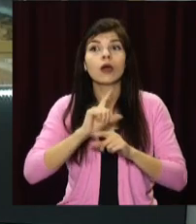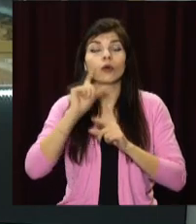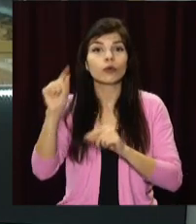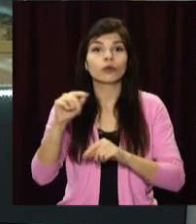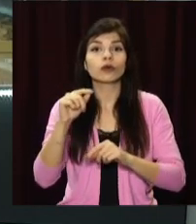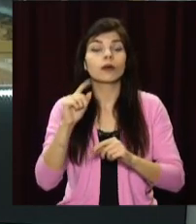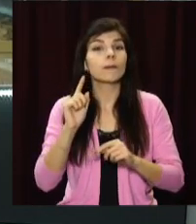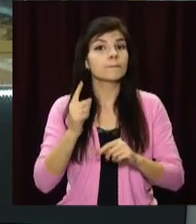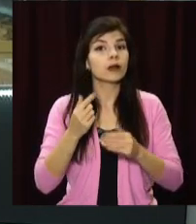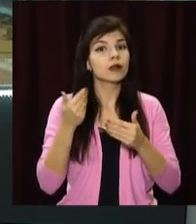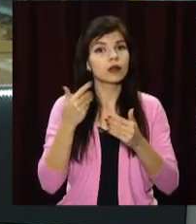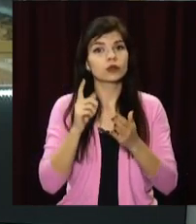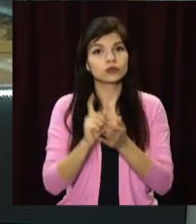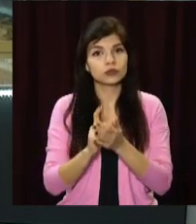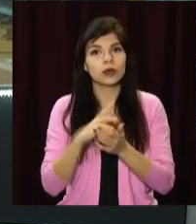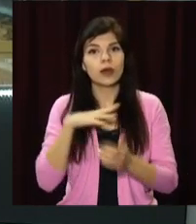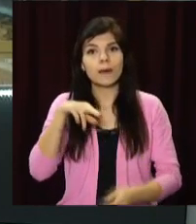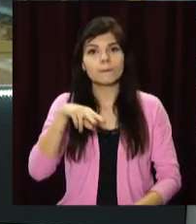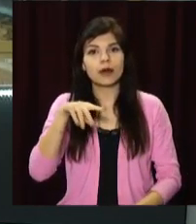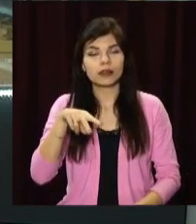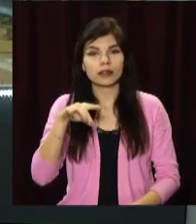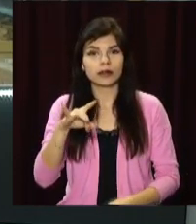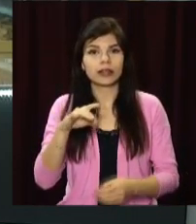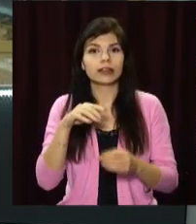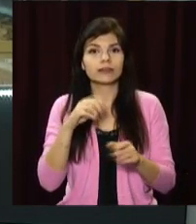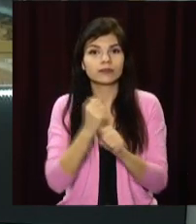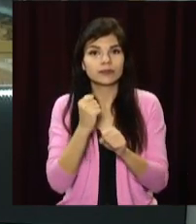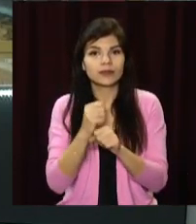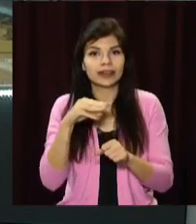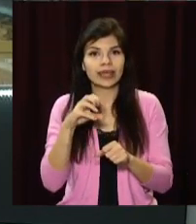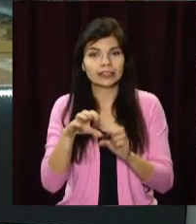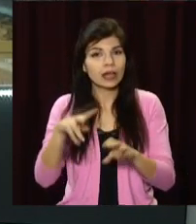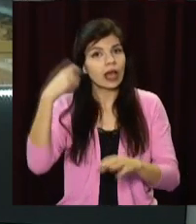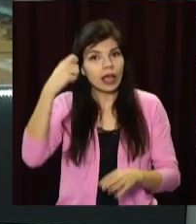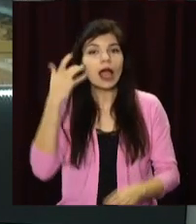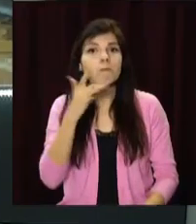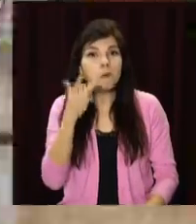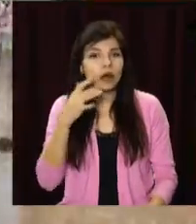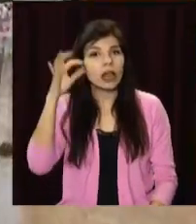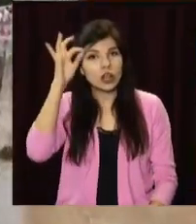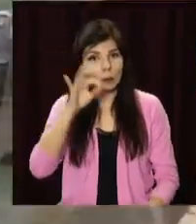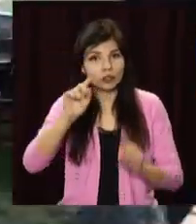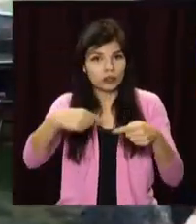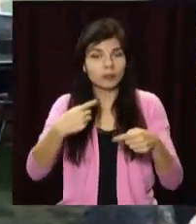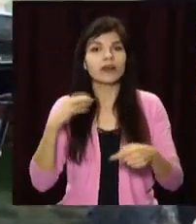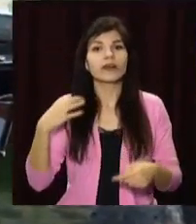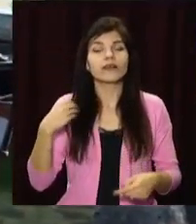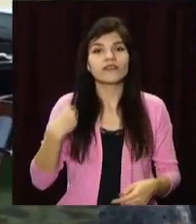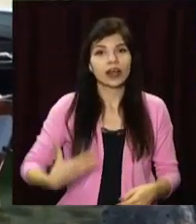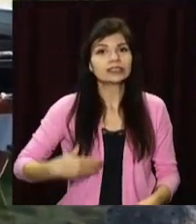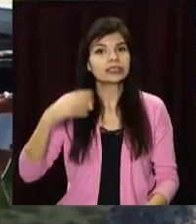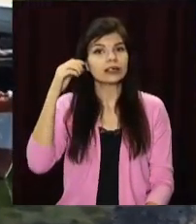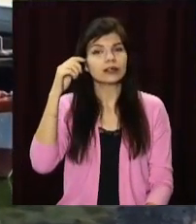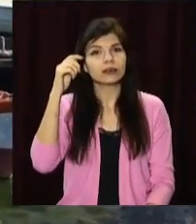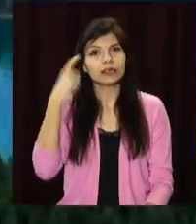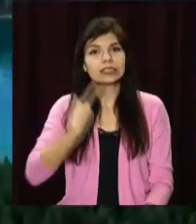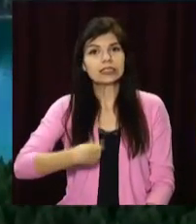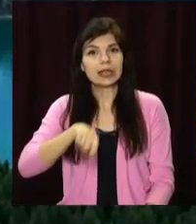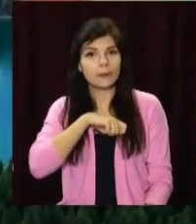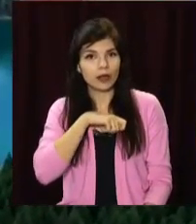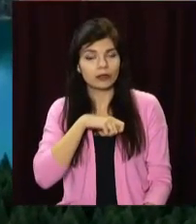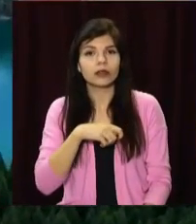Та перш ніж летіти до іншої країни, доведеться зробити ПЛР-тест. Зокрема, його вимагають Туреччина, Америка, Німеччина, Франція,